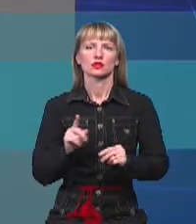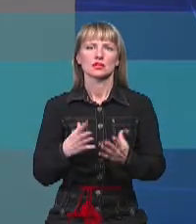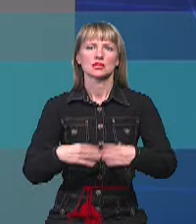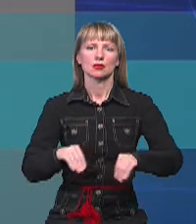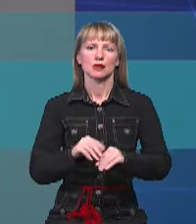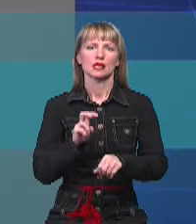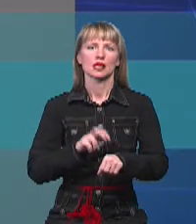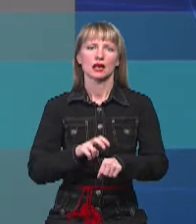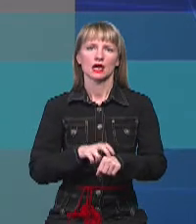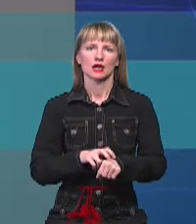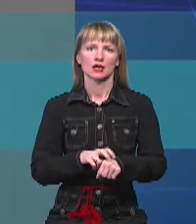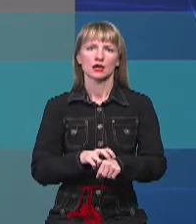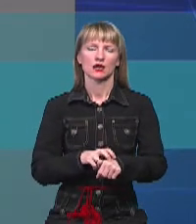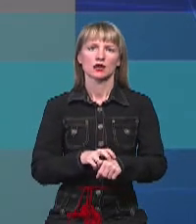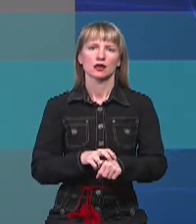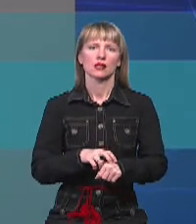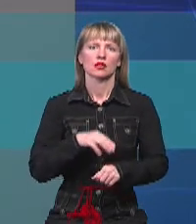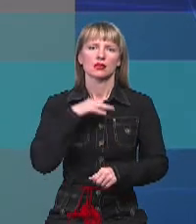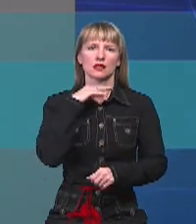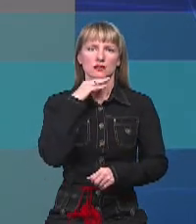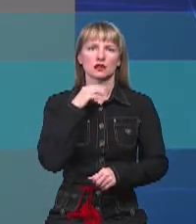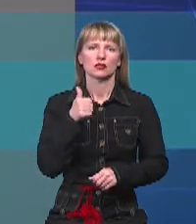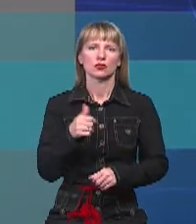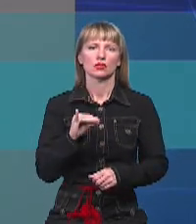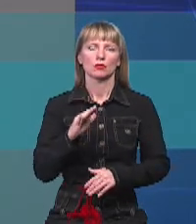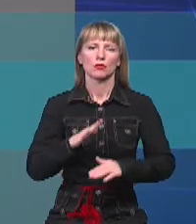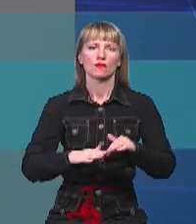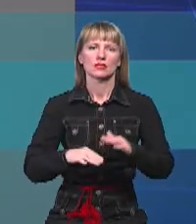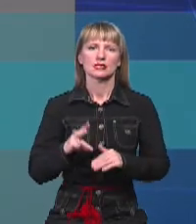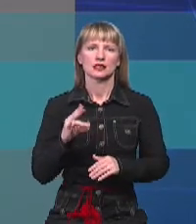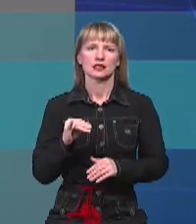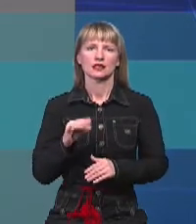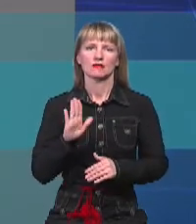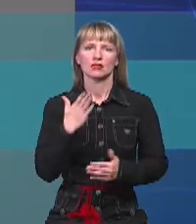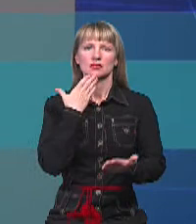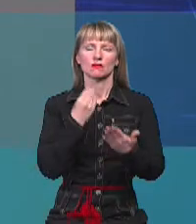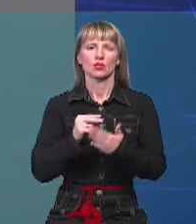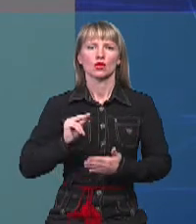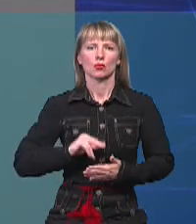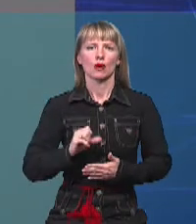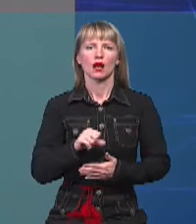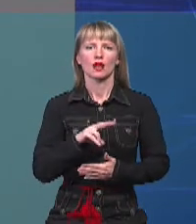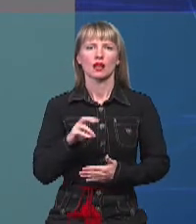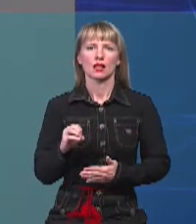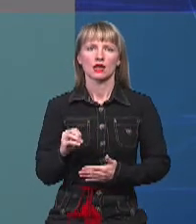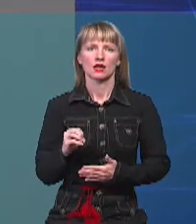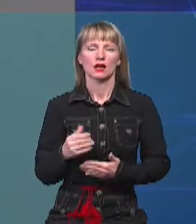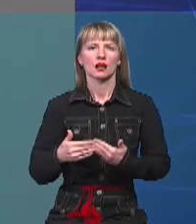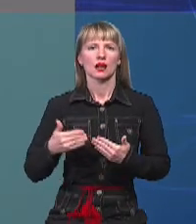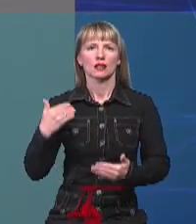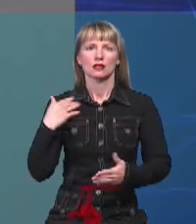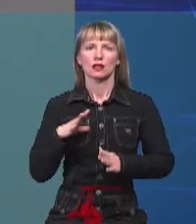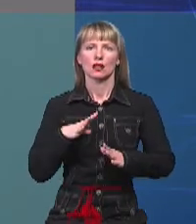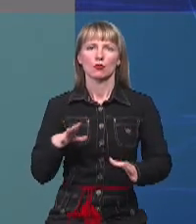сімейні лікарі достатньо кваліфіковані та професійні в своїй роботі, але раніше не